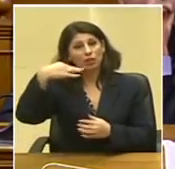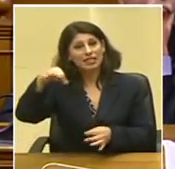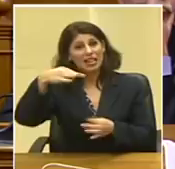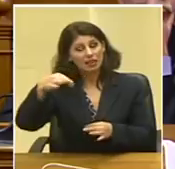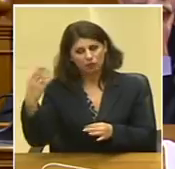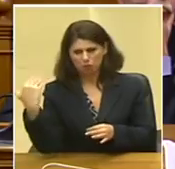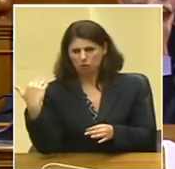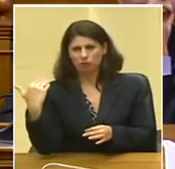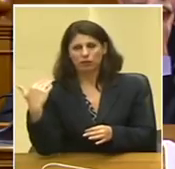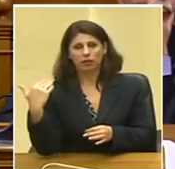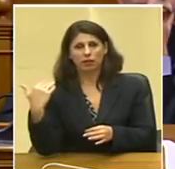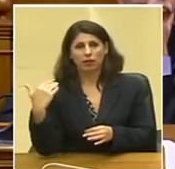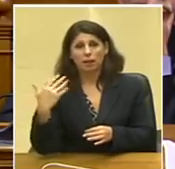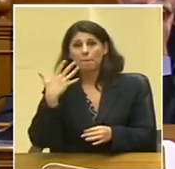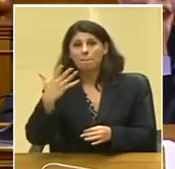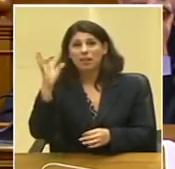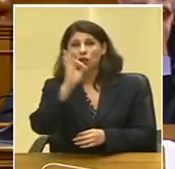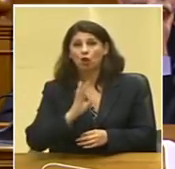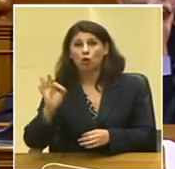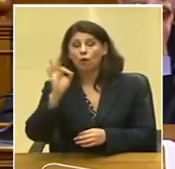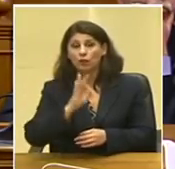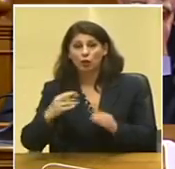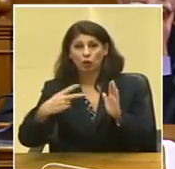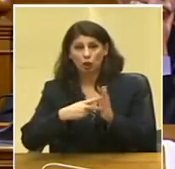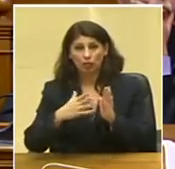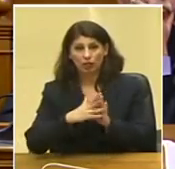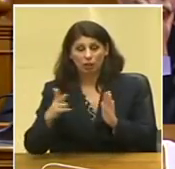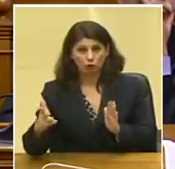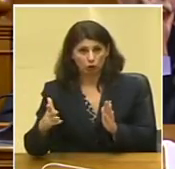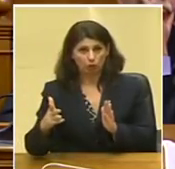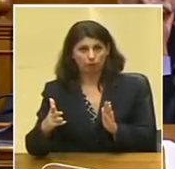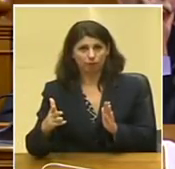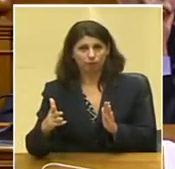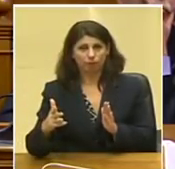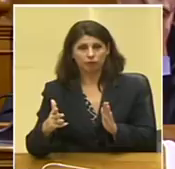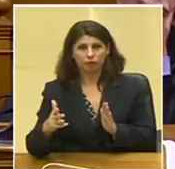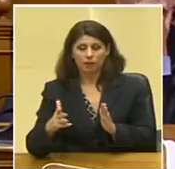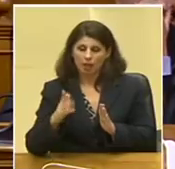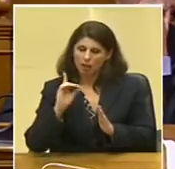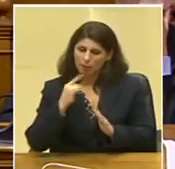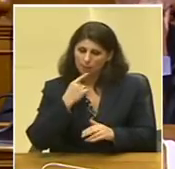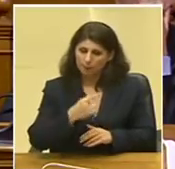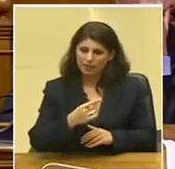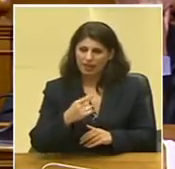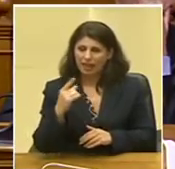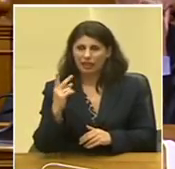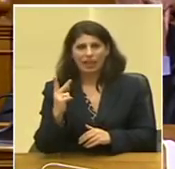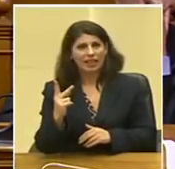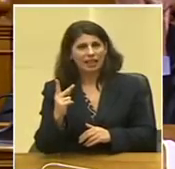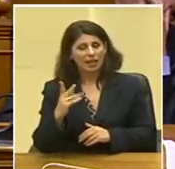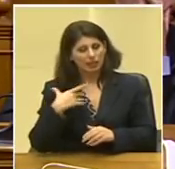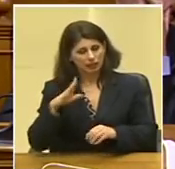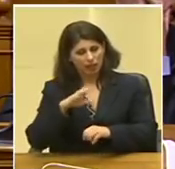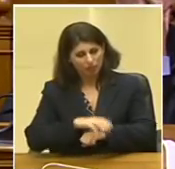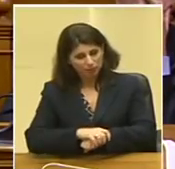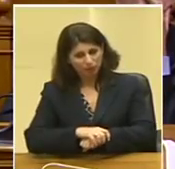πρόσφατα, 5 Οκτωβρίου του 2018, καγκελαρία αποκλειστικά μιλάει στα νέα, έχετε δεσμευτεί για τις συντάξεις, μην